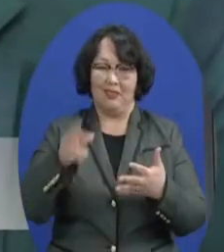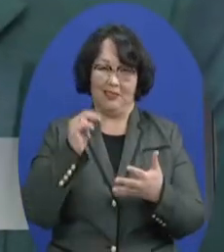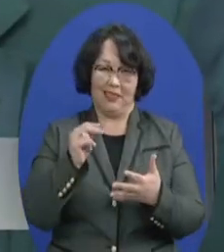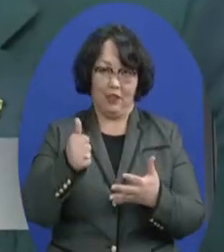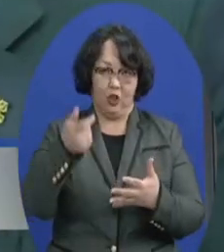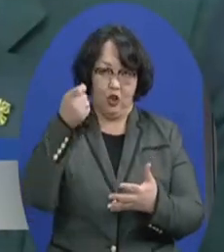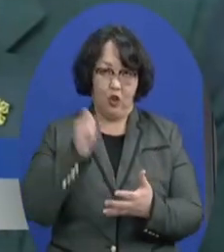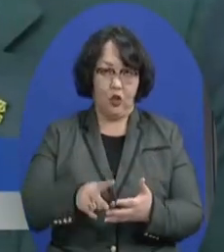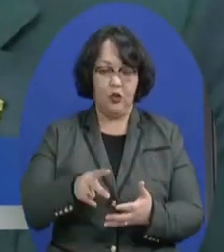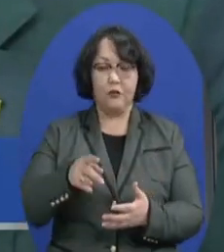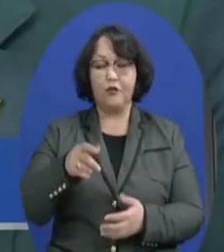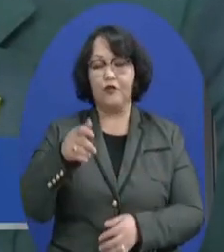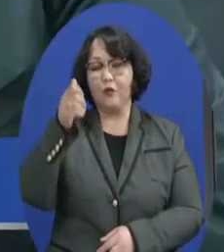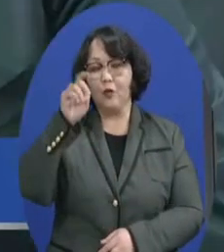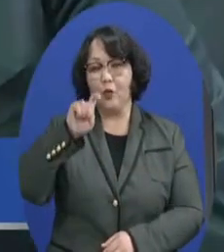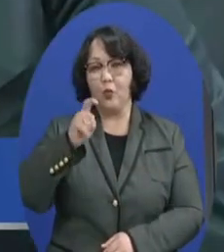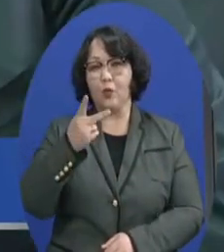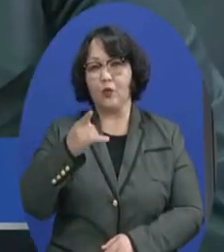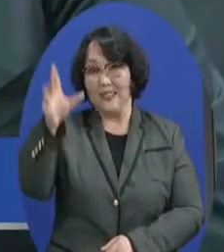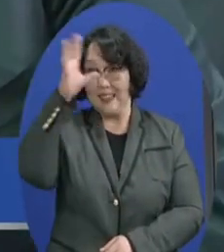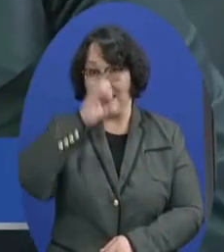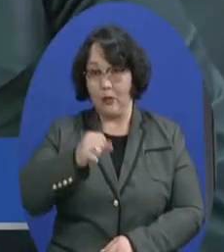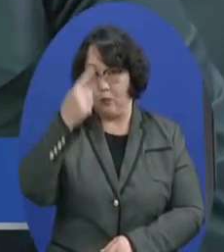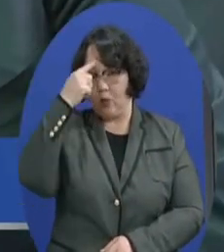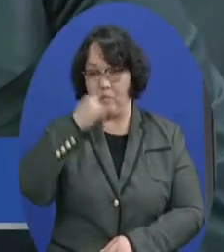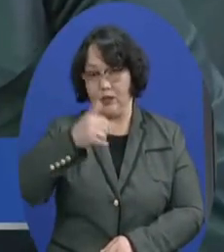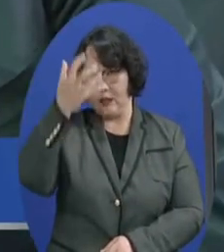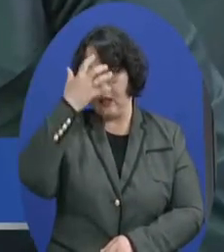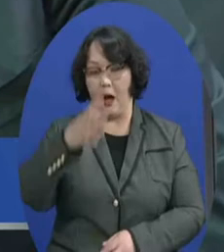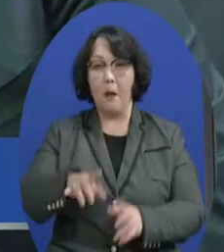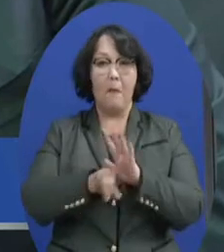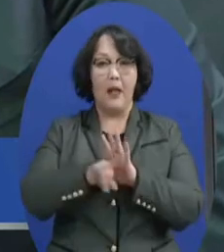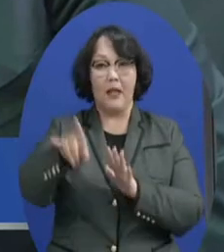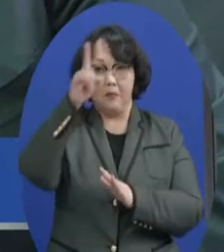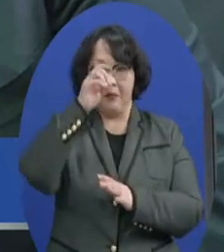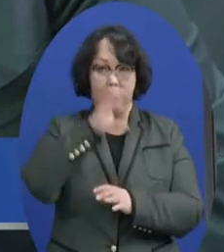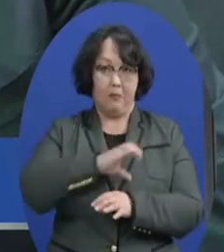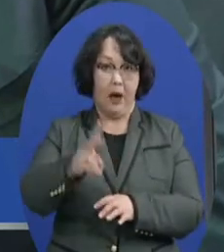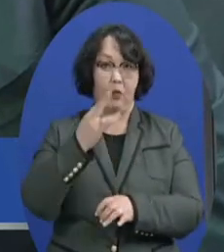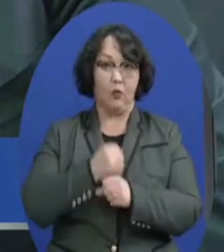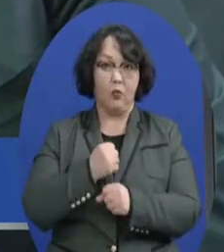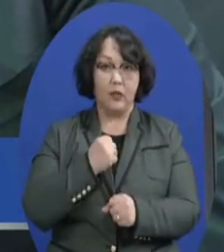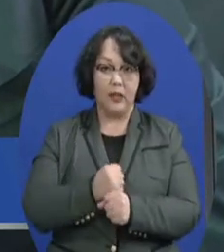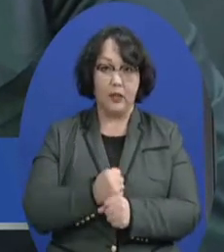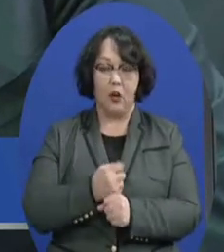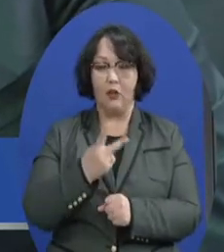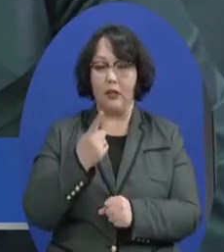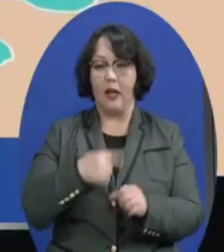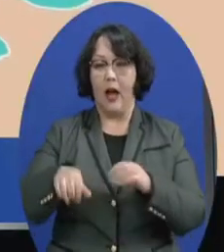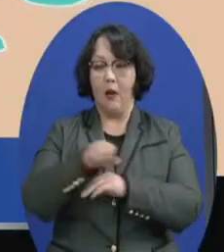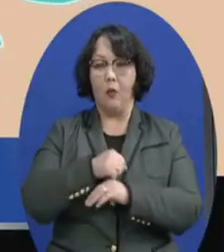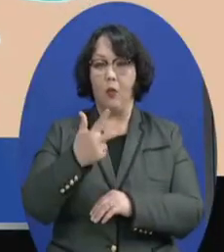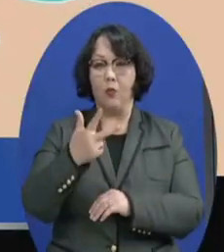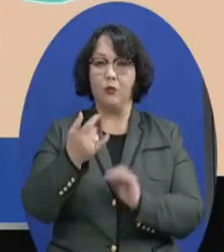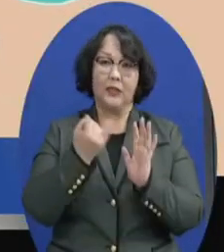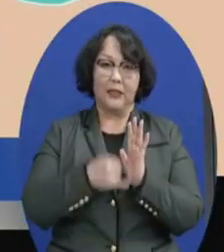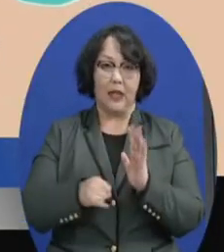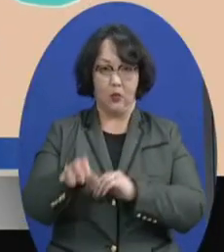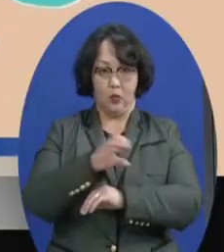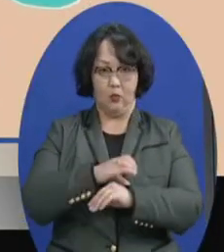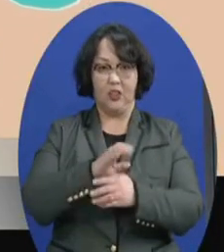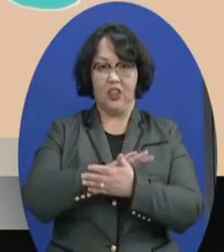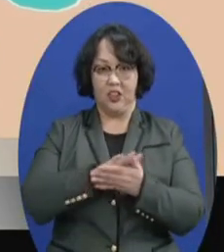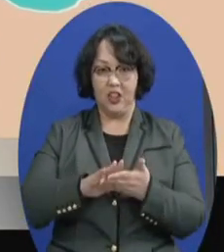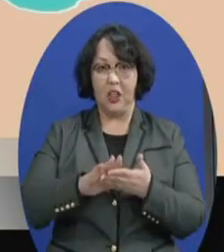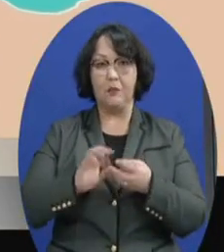Хүрэлцэх сайдын ахлын Монгол Улсын засгийн газрын хэд мал эмнэлгийн үйл ажиллагааг 21 аймаг 360 суманд шинээр